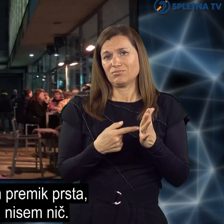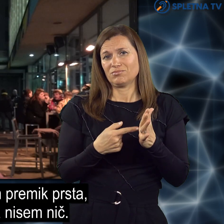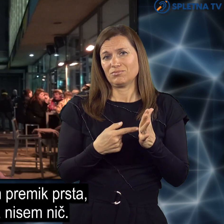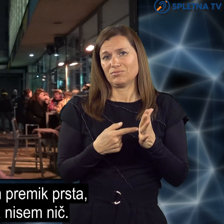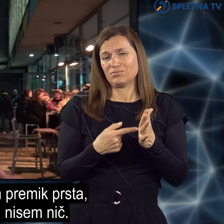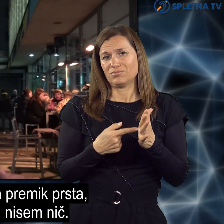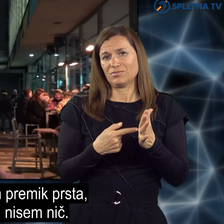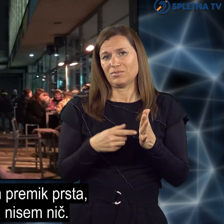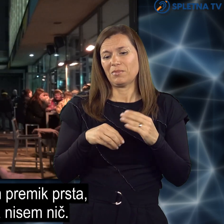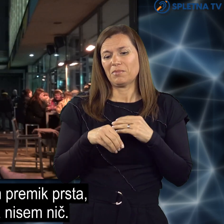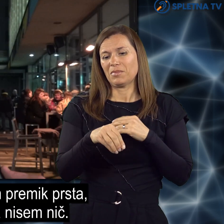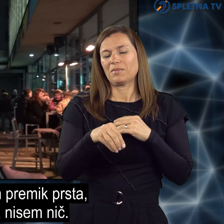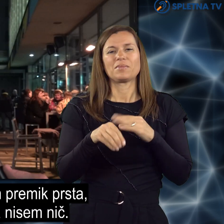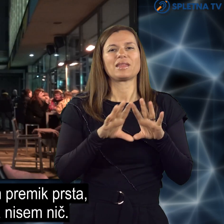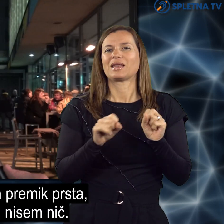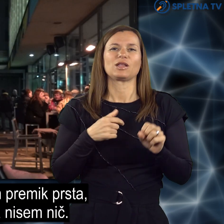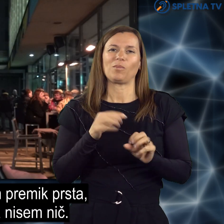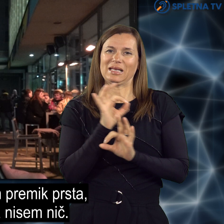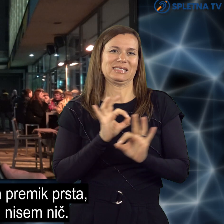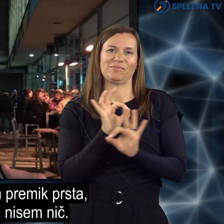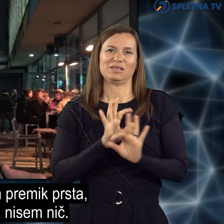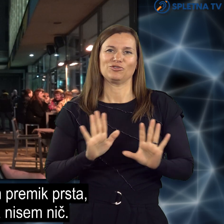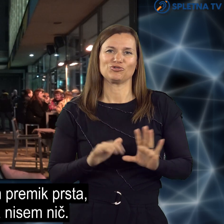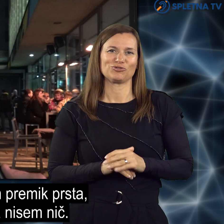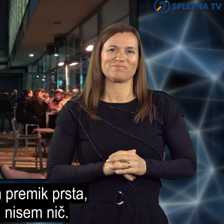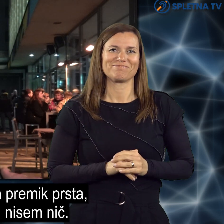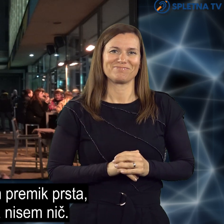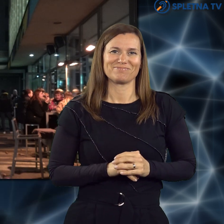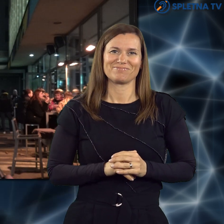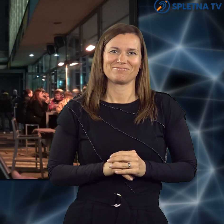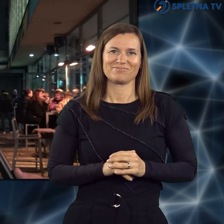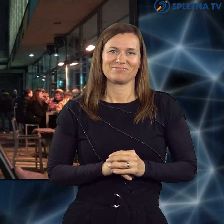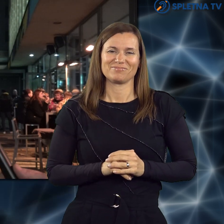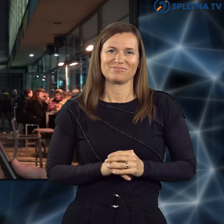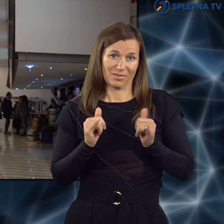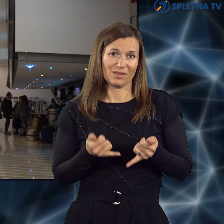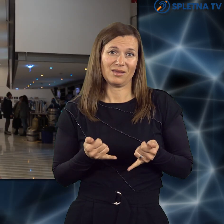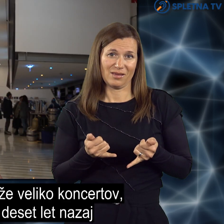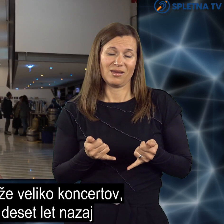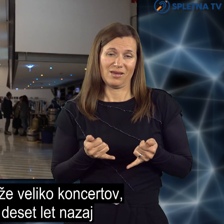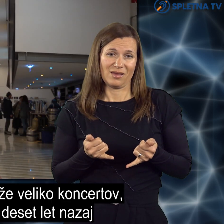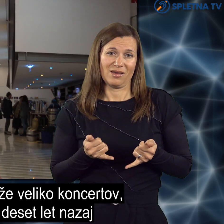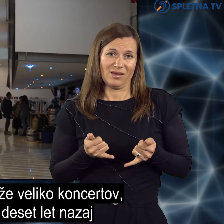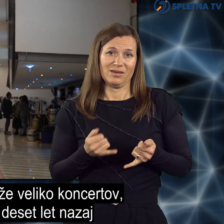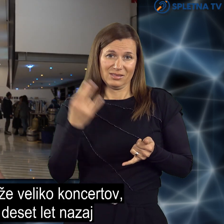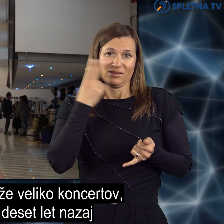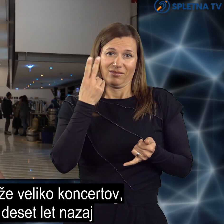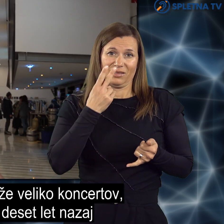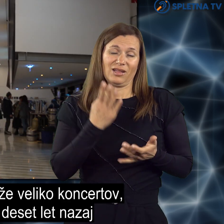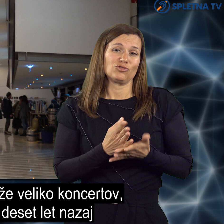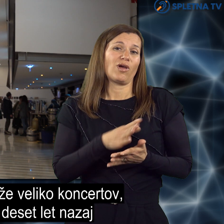Nakazal sem premik prsta, naredil pa nisem nič. Ja, vsekakor,